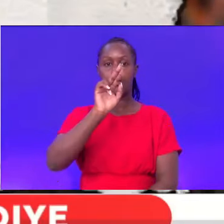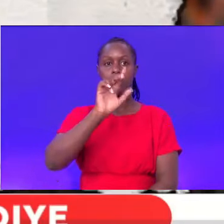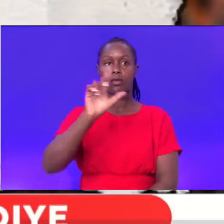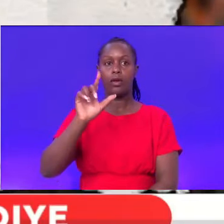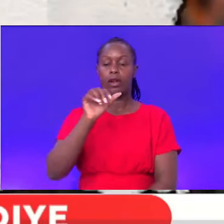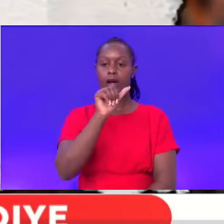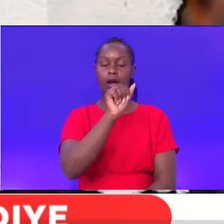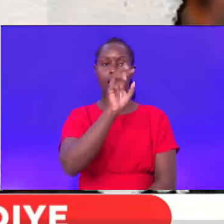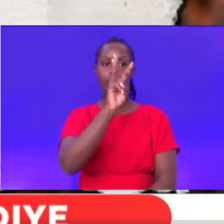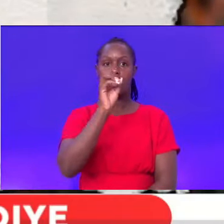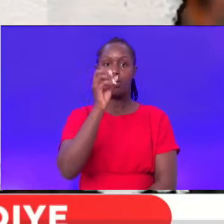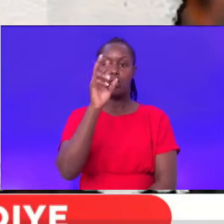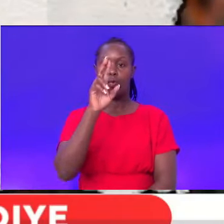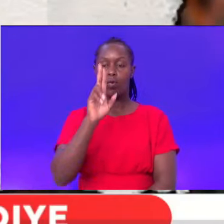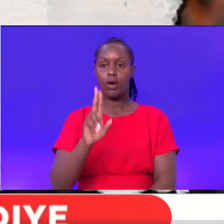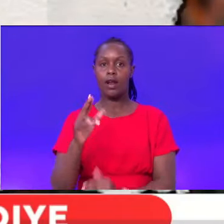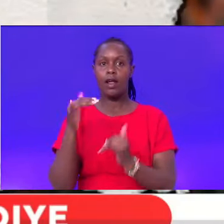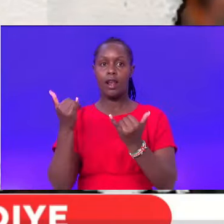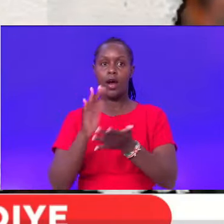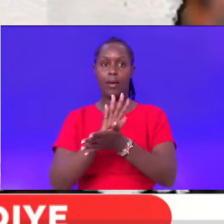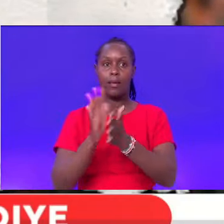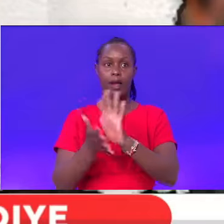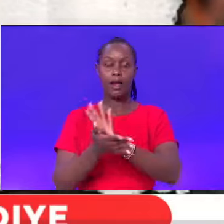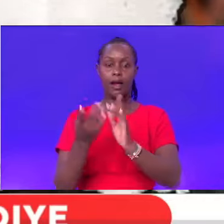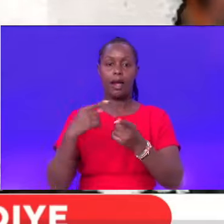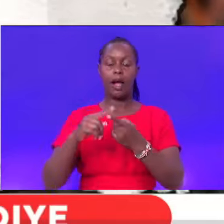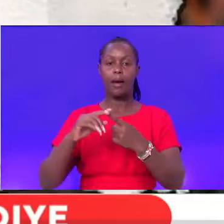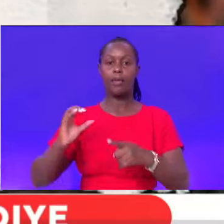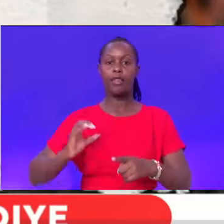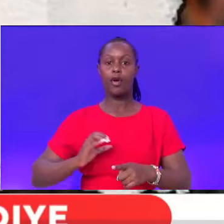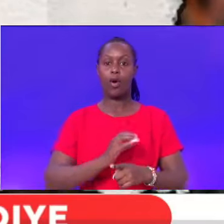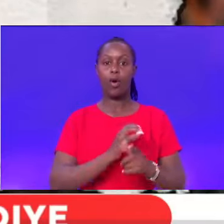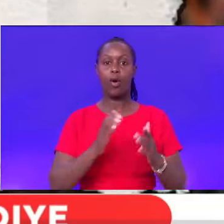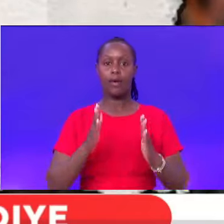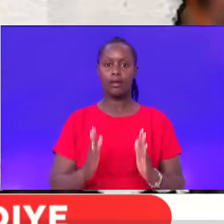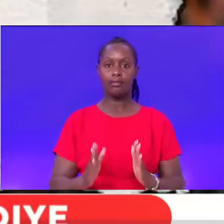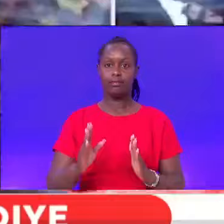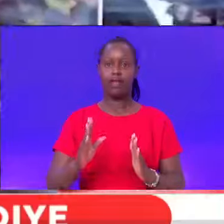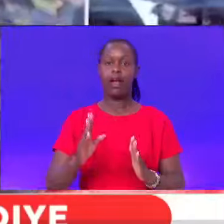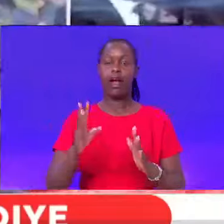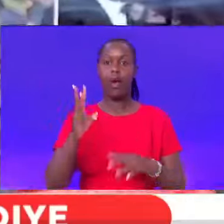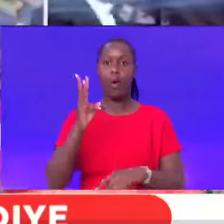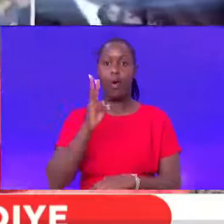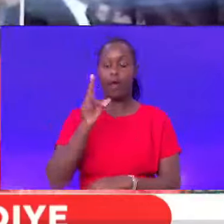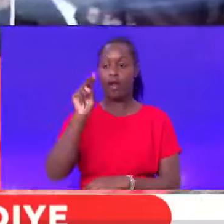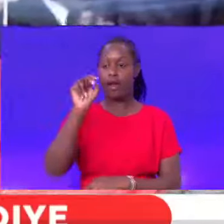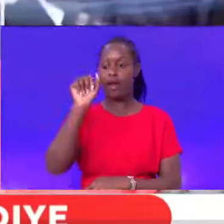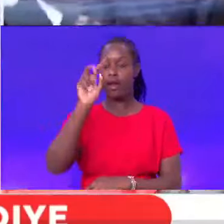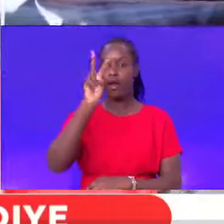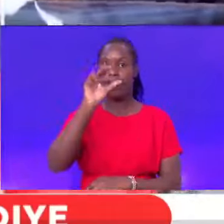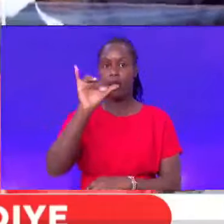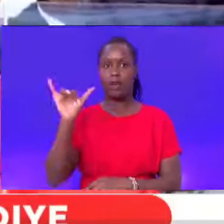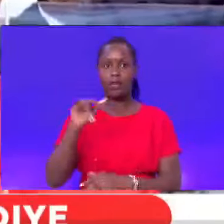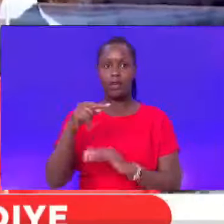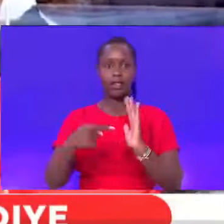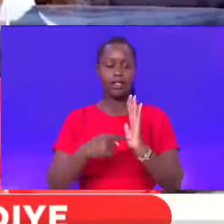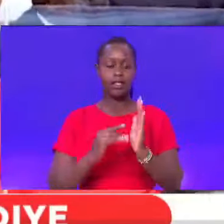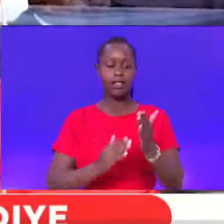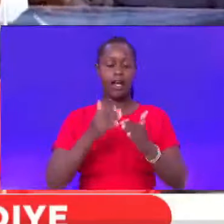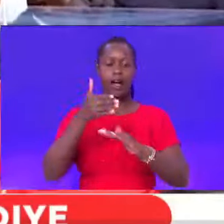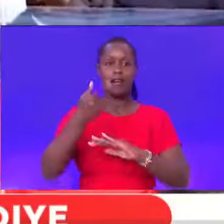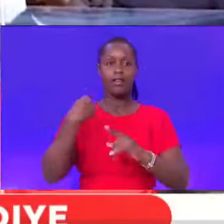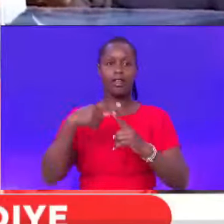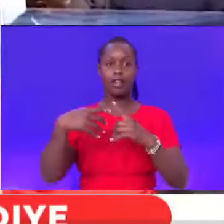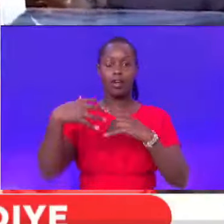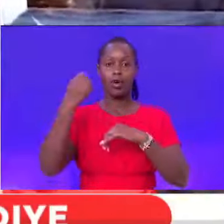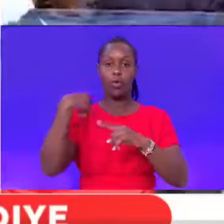Rais Ruto kuwa kamanda wa kikosi cha wanajeshi wa majini kutokana na ushauri uliotoka kwa Baraza la Ulinzi wa Taifa ambao unaongozwa na Waziri wa